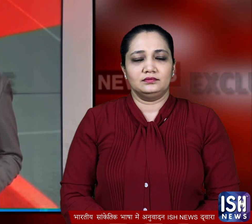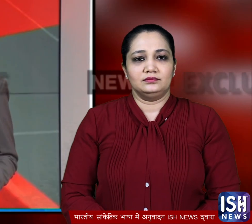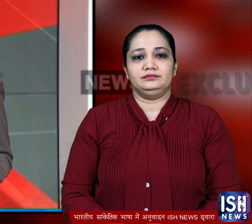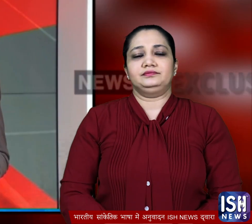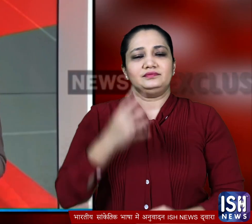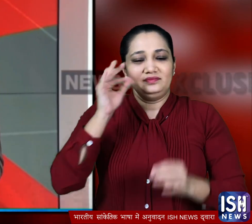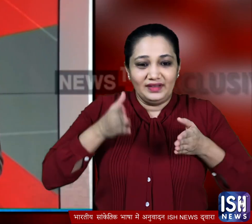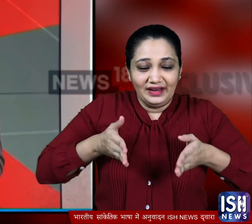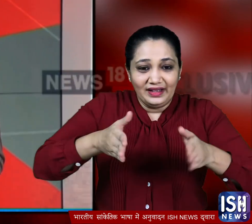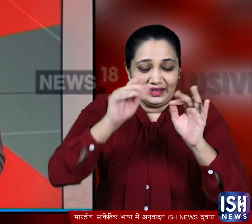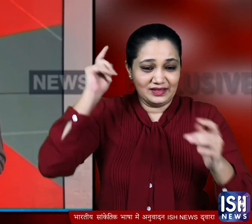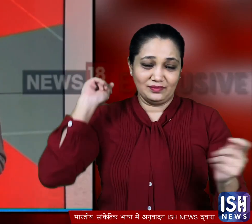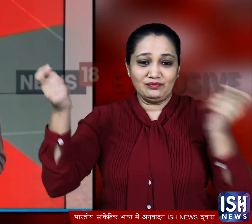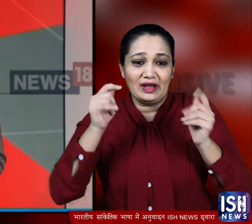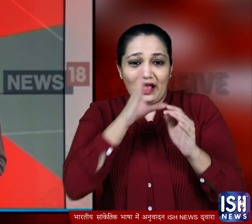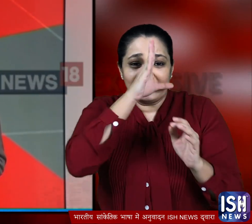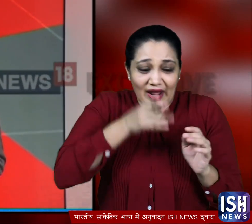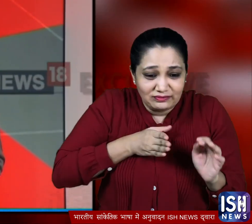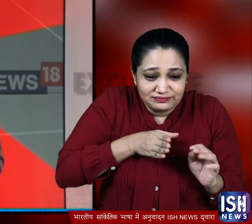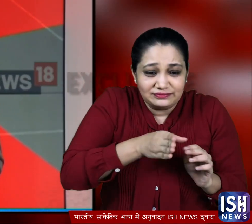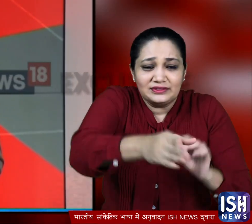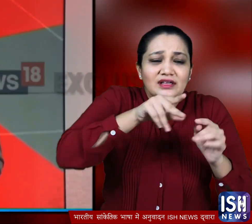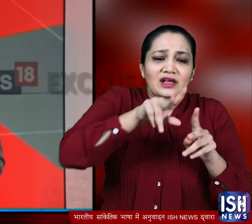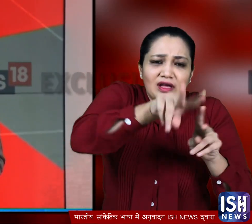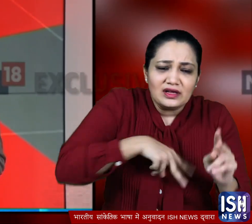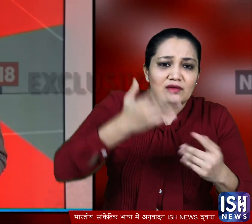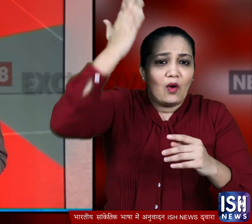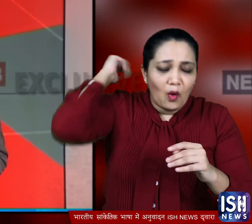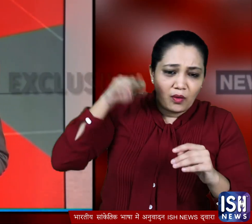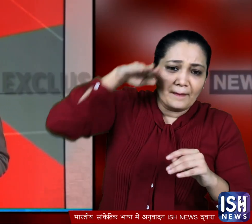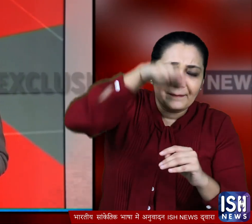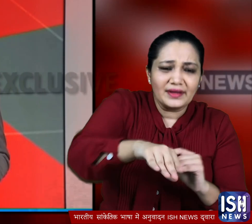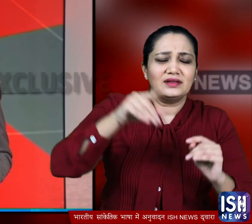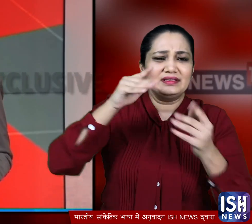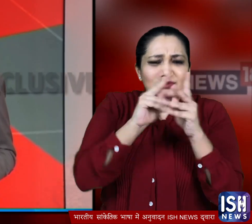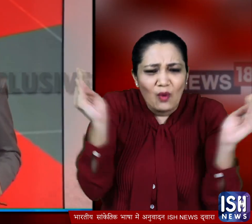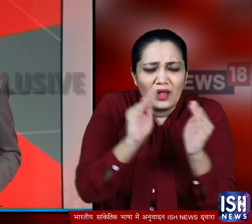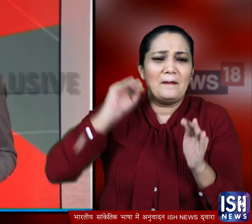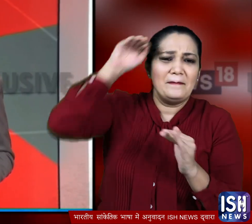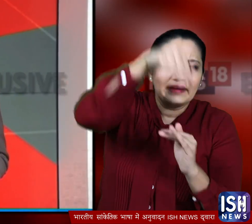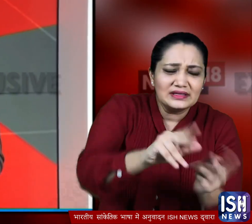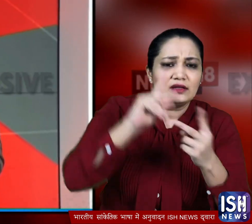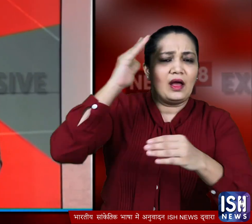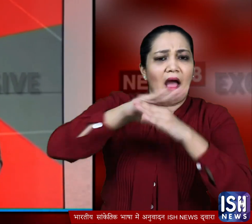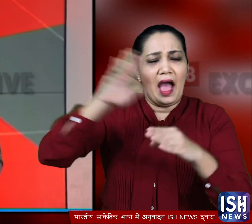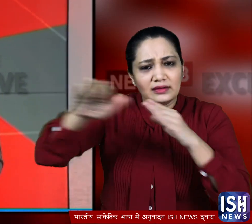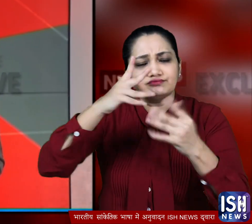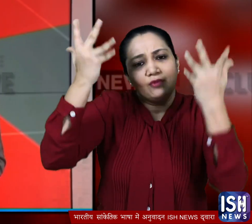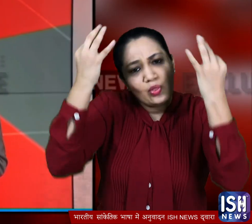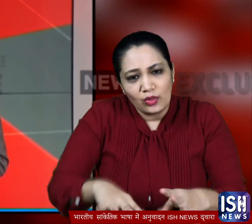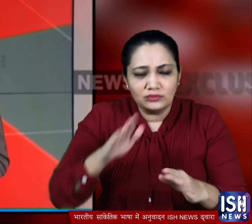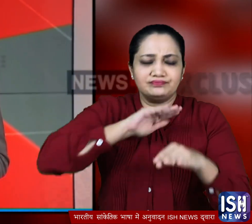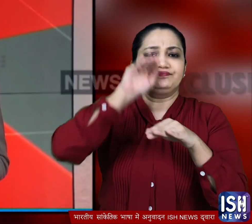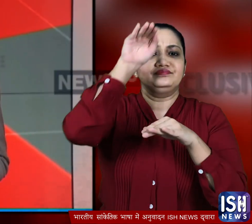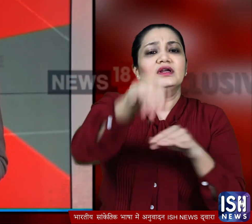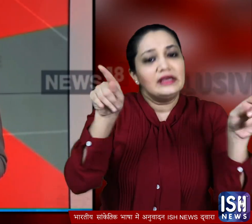सौभाग्य की एक बात है कि डेडिकेटेड फ्रेट कॉरिडोर की लाइनें बिछाने के लिए रेलवे ने पुराने पुलिया और ओवरब्रिज को तोड़कर नया बनाने का फैसला किया